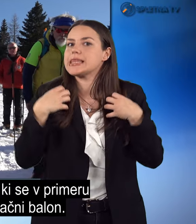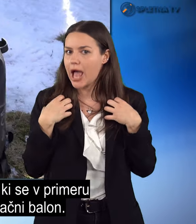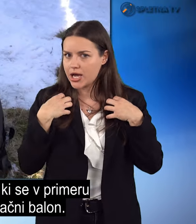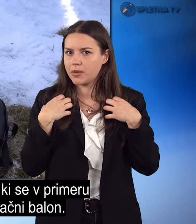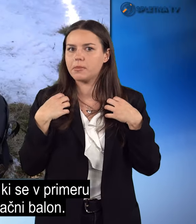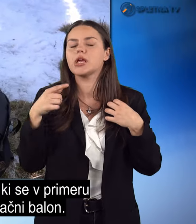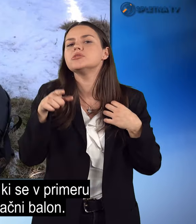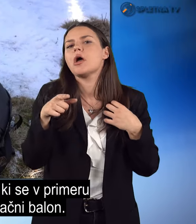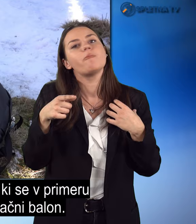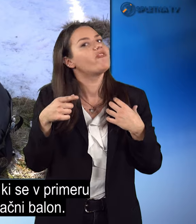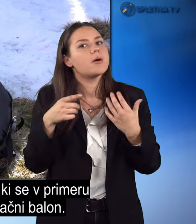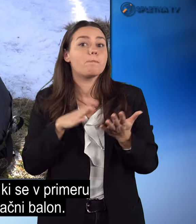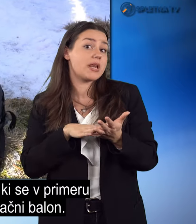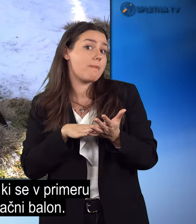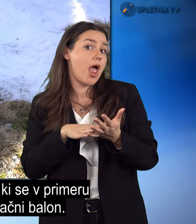kot zračni balon.